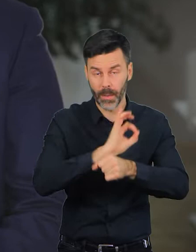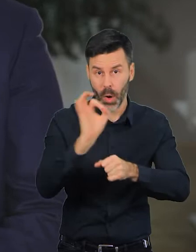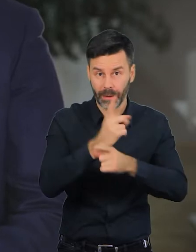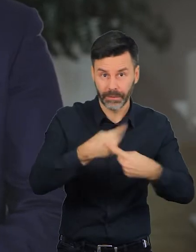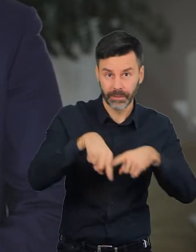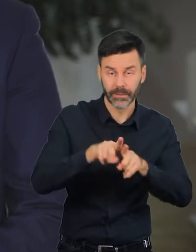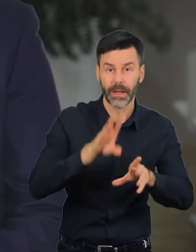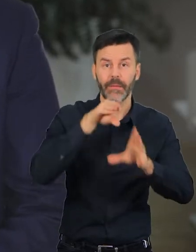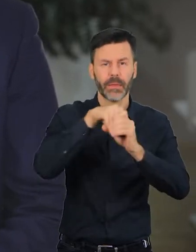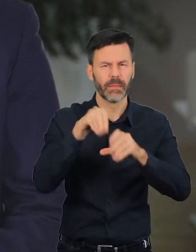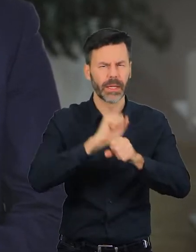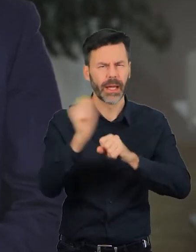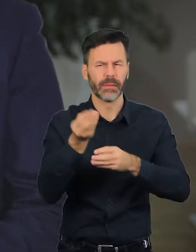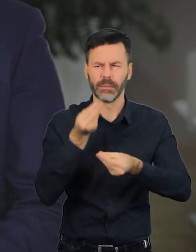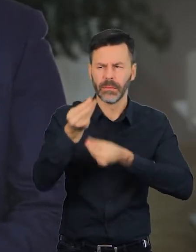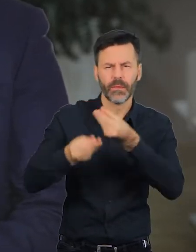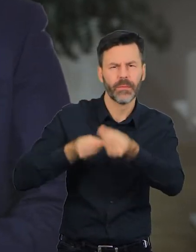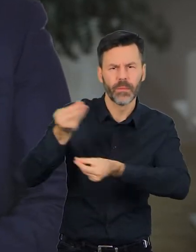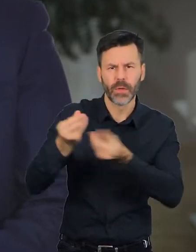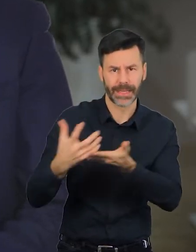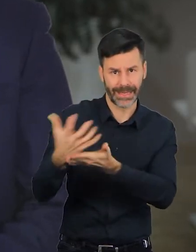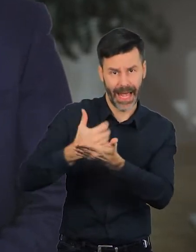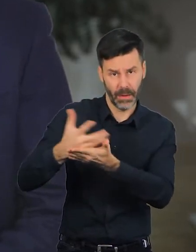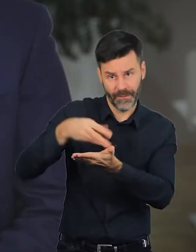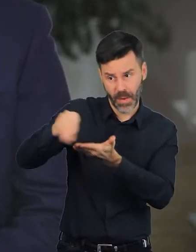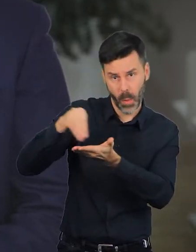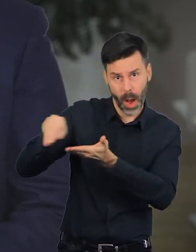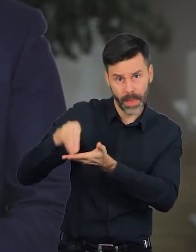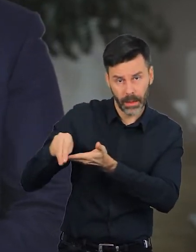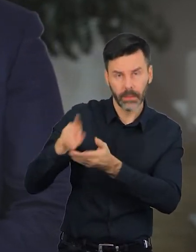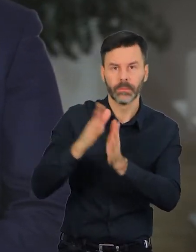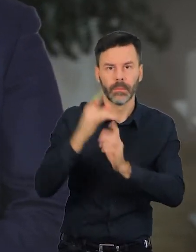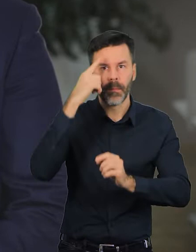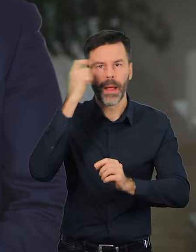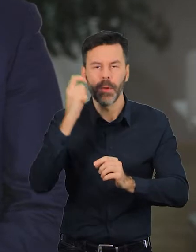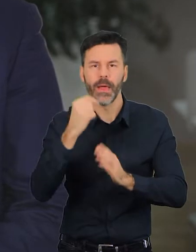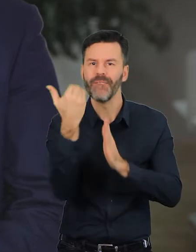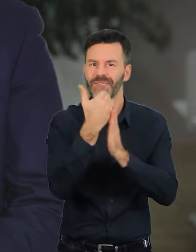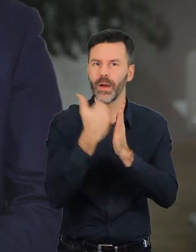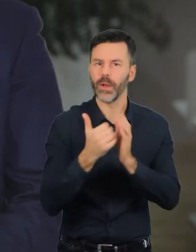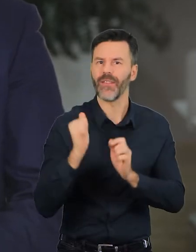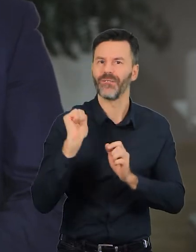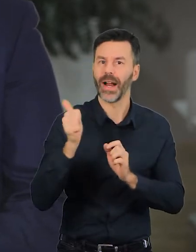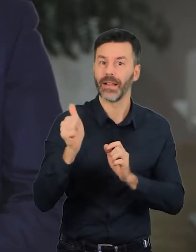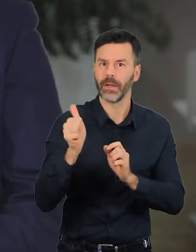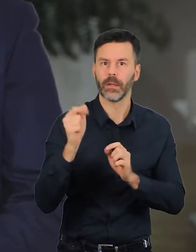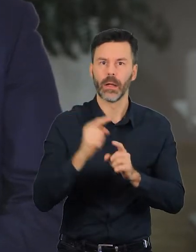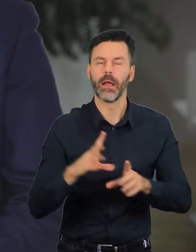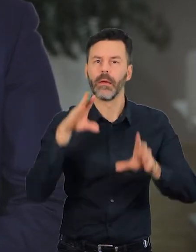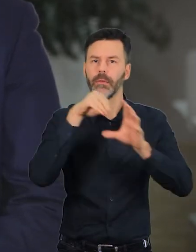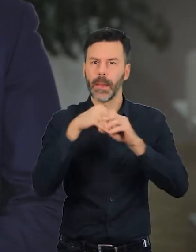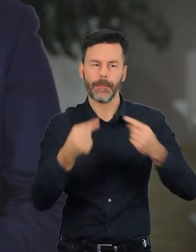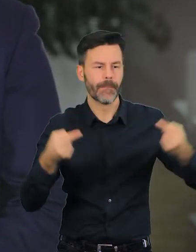ramach którego ponosicie wydatki na wynagrodzenia personelu, pamiętajcie, że warunki kwalifikowalności tych kosztów określone